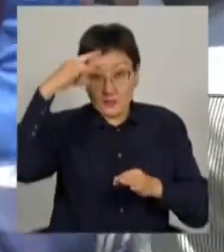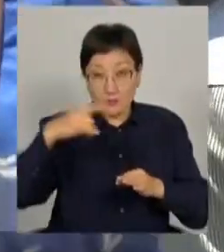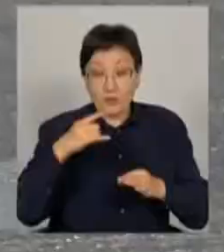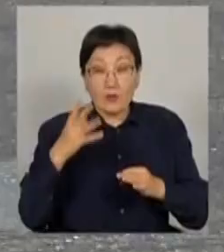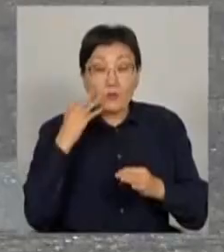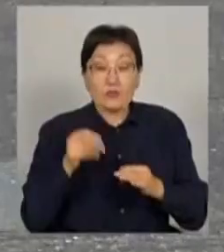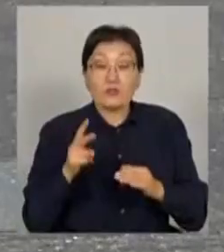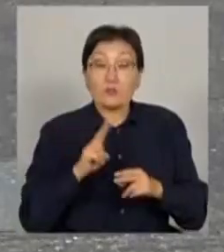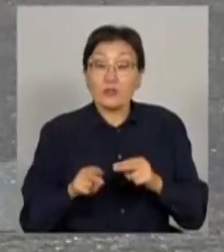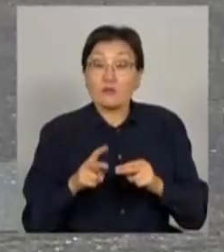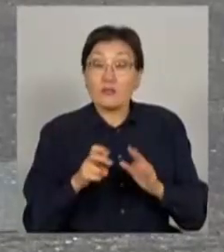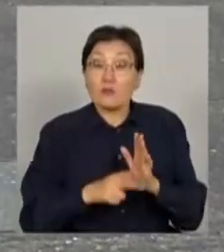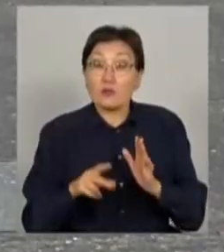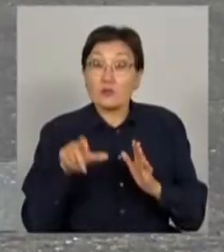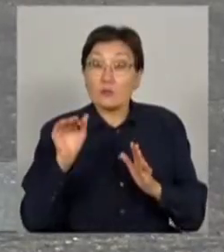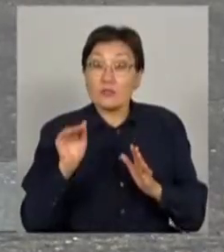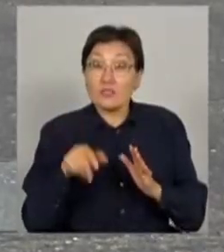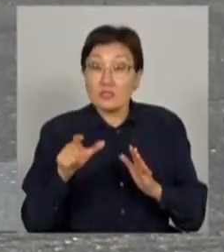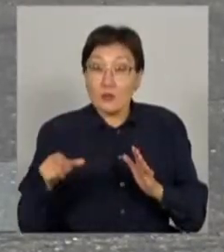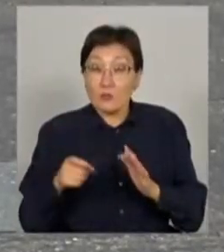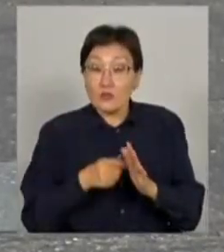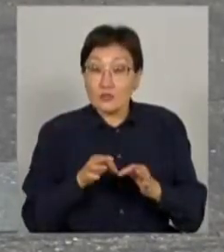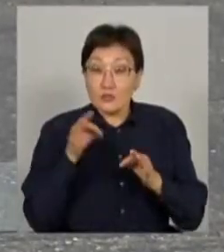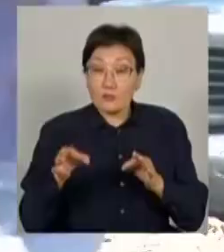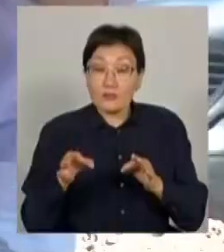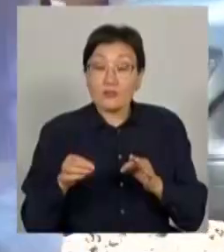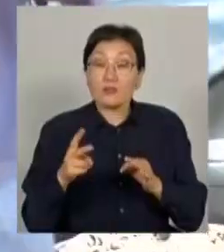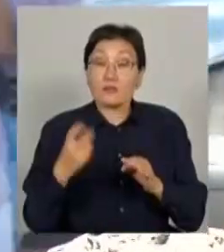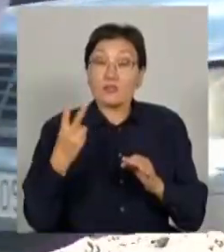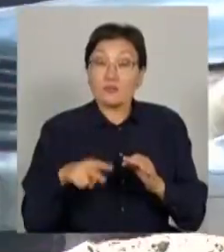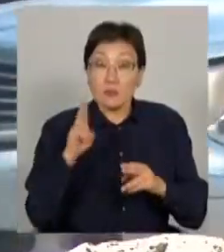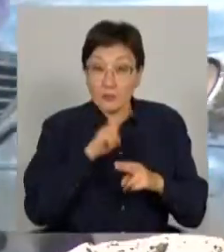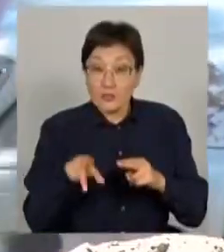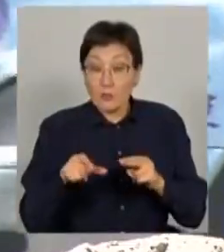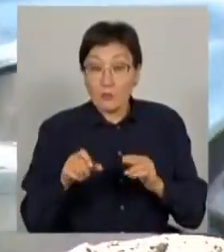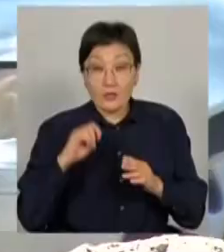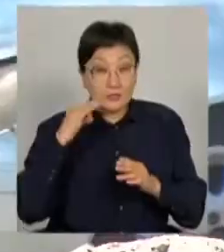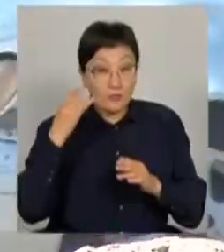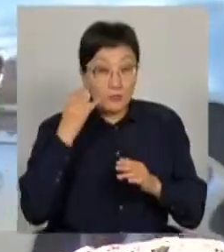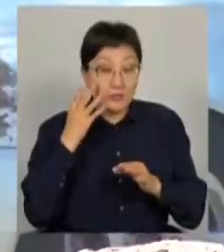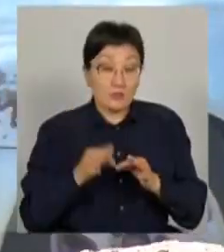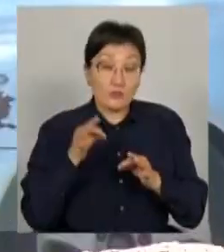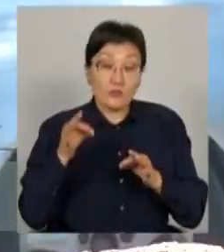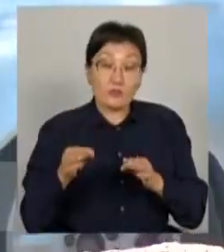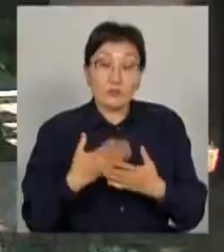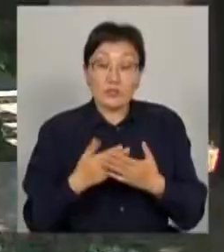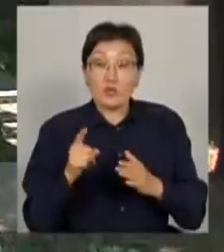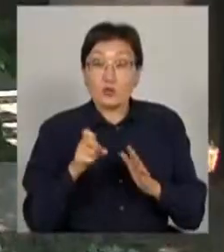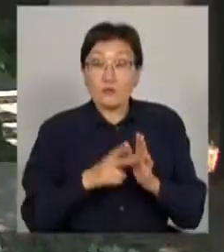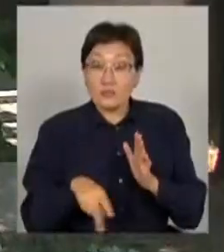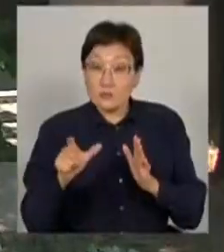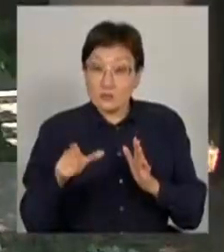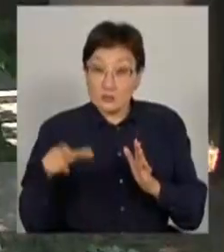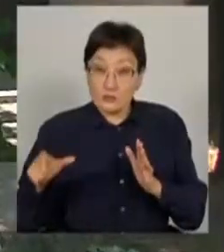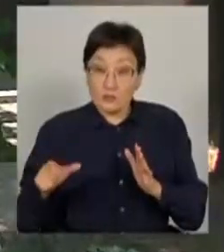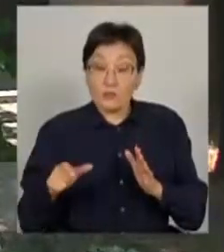Алматы пропали 287 человек. В Карагандинской области ищут 220 пропавших. В Павлодарской и Алматинской областях около 170